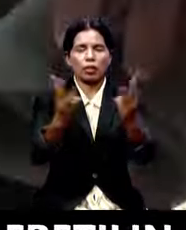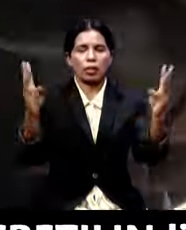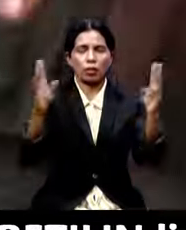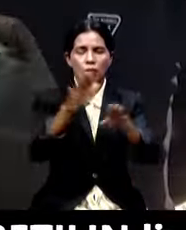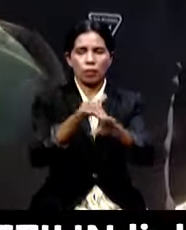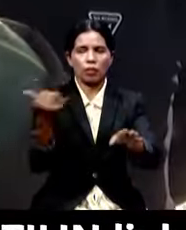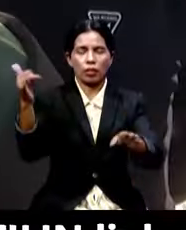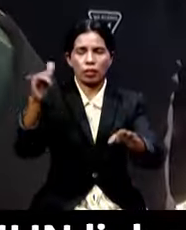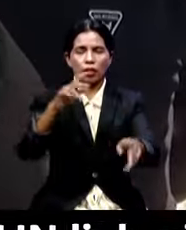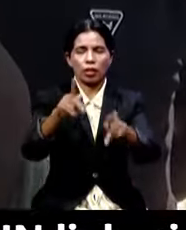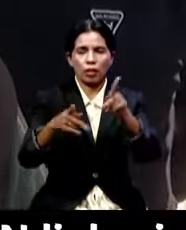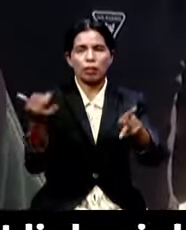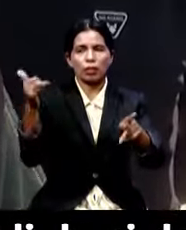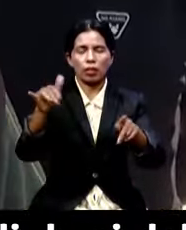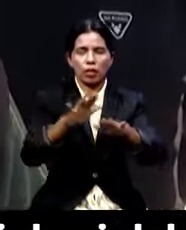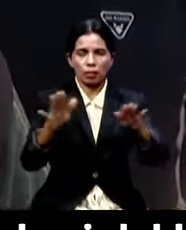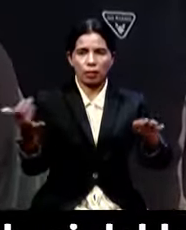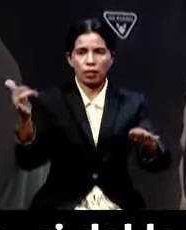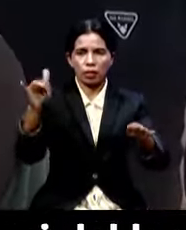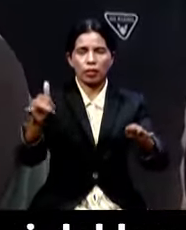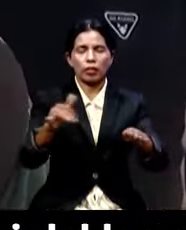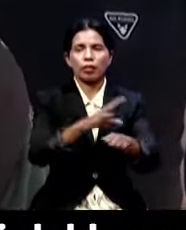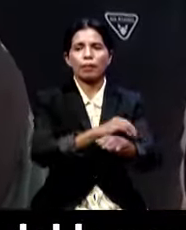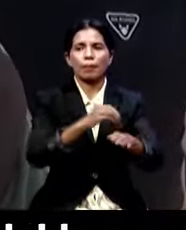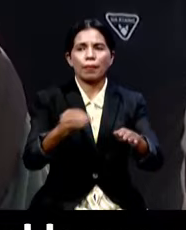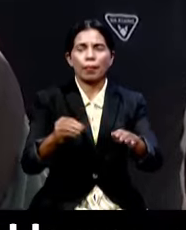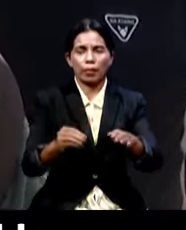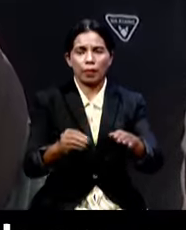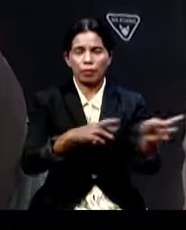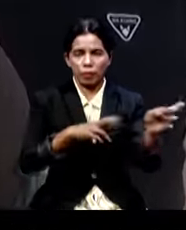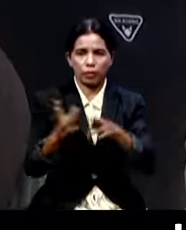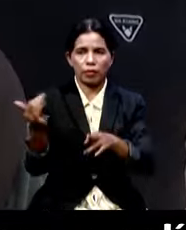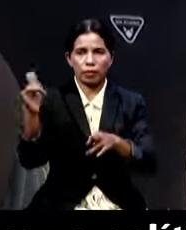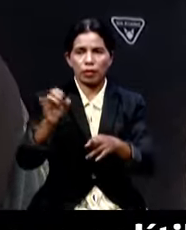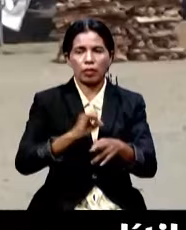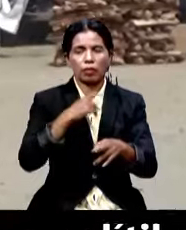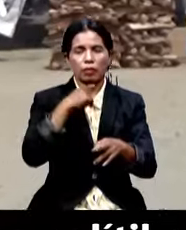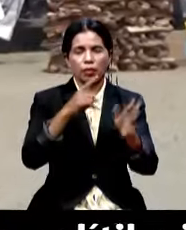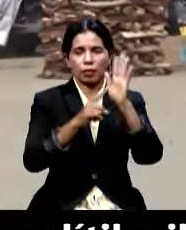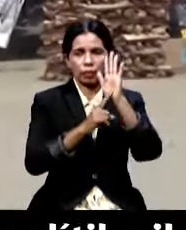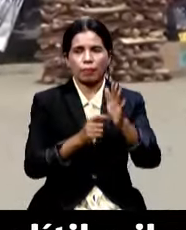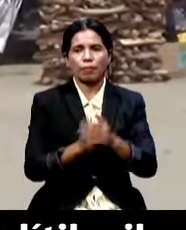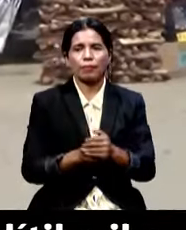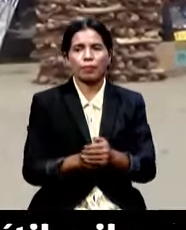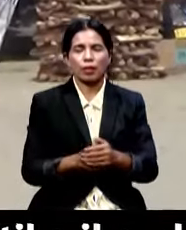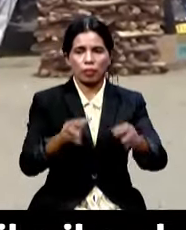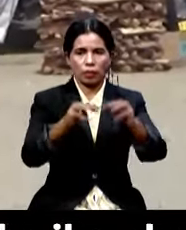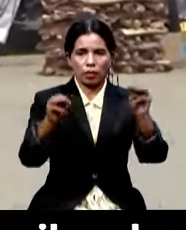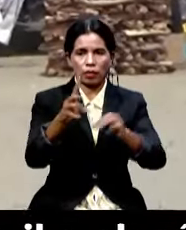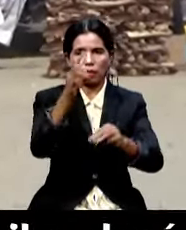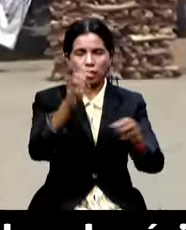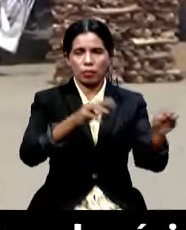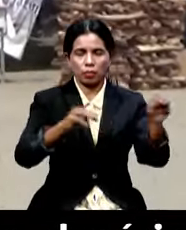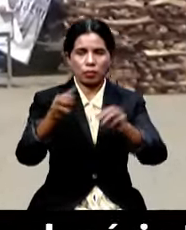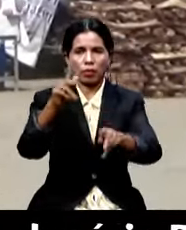vali sirnya eman rebe lebar sirnya rebe matu dizin gambar kau dan pronto siang sana hau si bahto vali susah alen dene gua rajistan munisipi di limos se